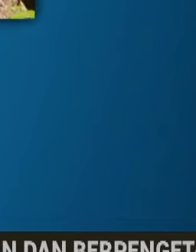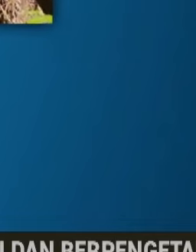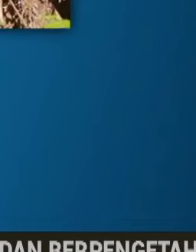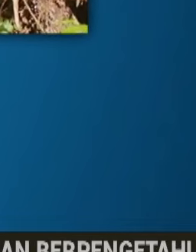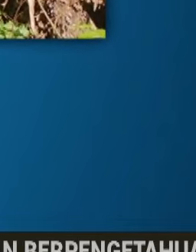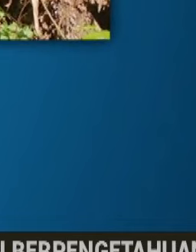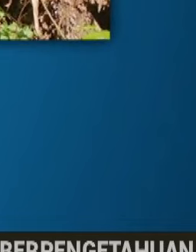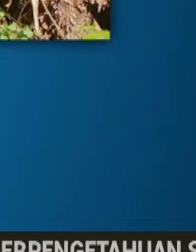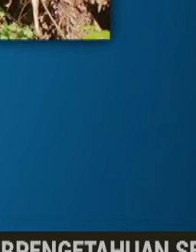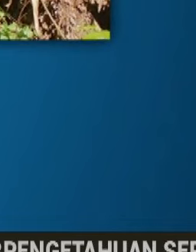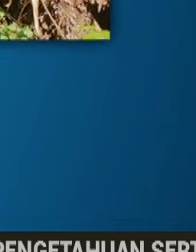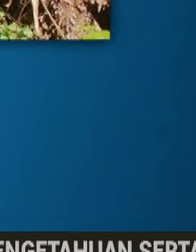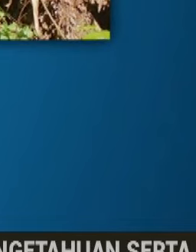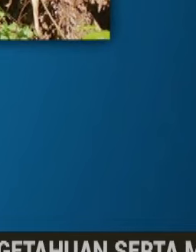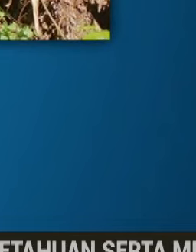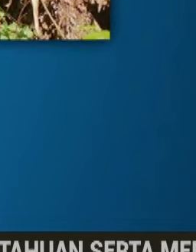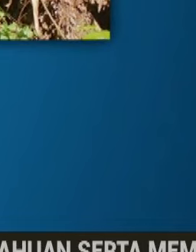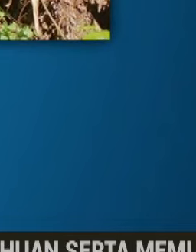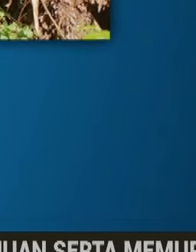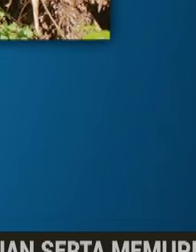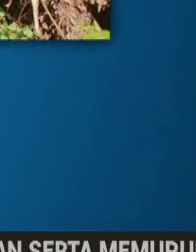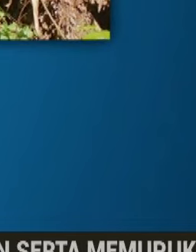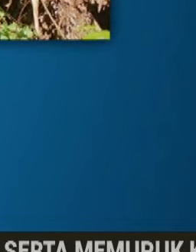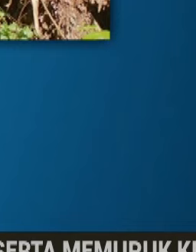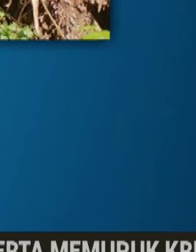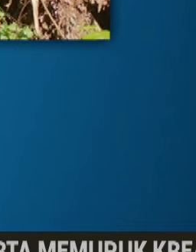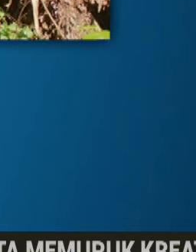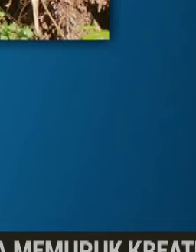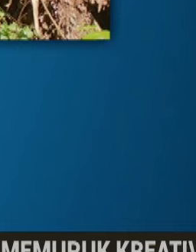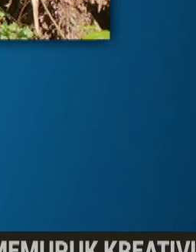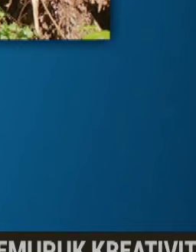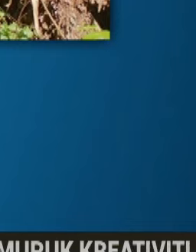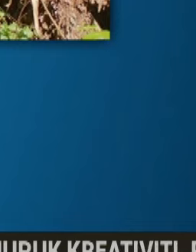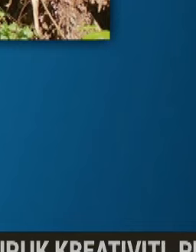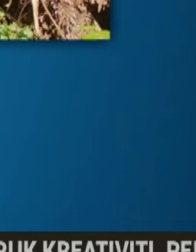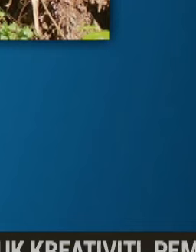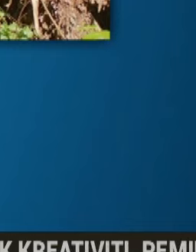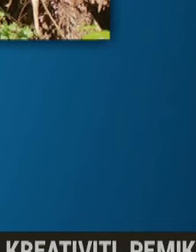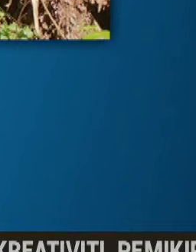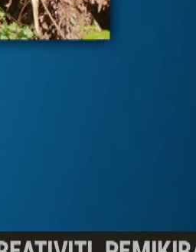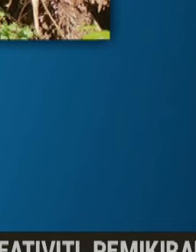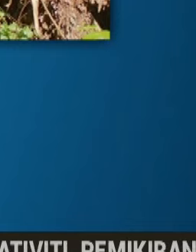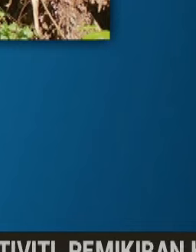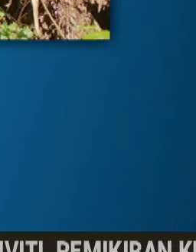Dan bagi kesalahan kedua dan berikutnya, boleh dikenakan hukuman denda tidak kurang dari RM10,000 dan tidak melebihi